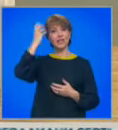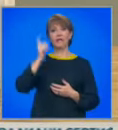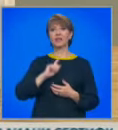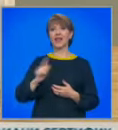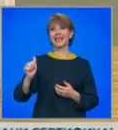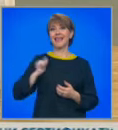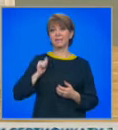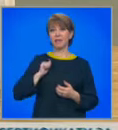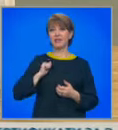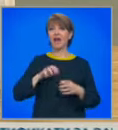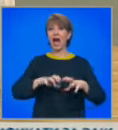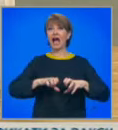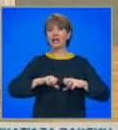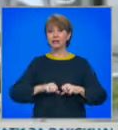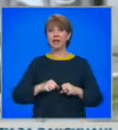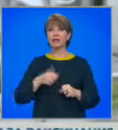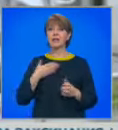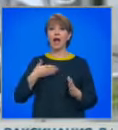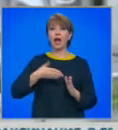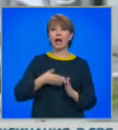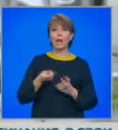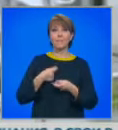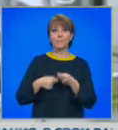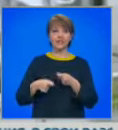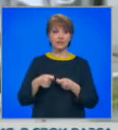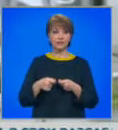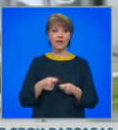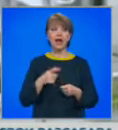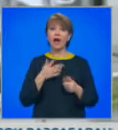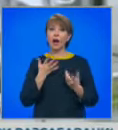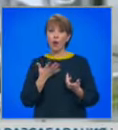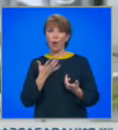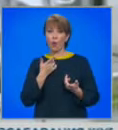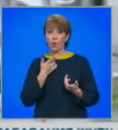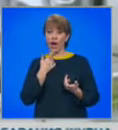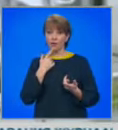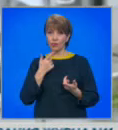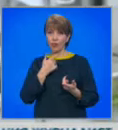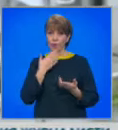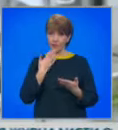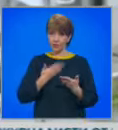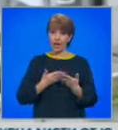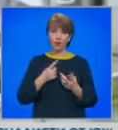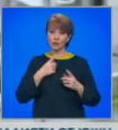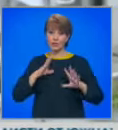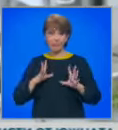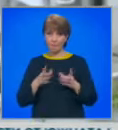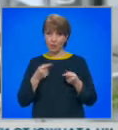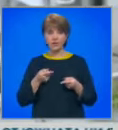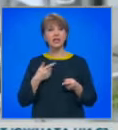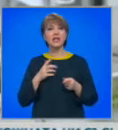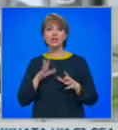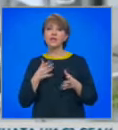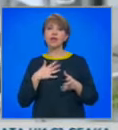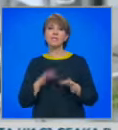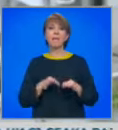поетите ангажименти към бизнеса. Беше споменато, че когато започнат тези рестрикции, заедно с тях ще има и